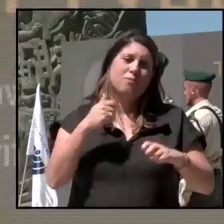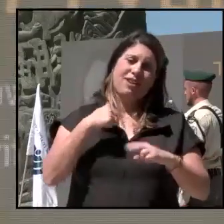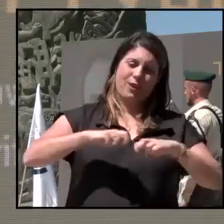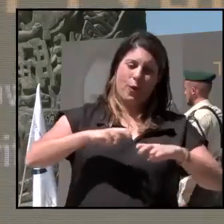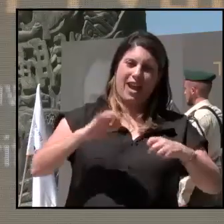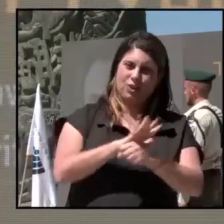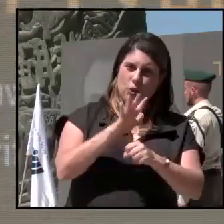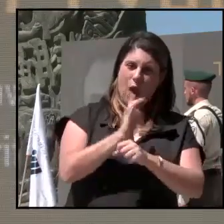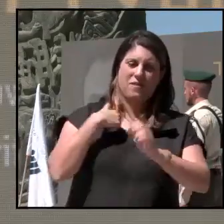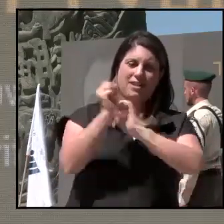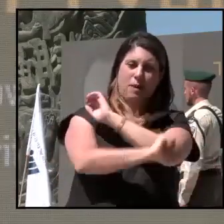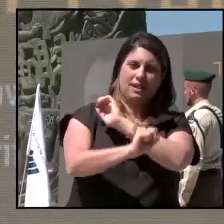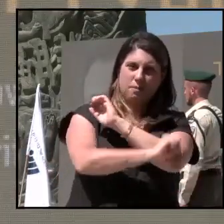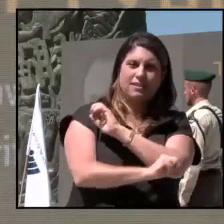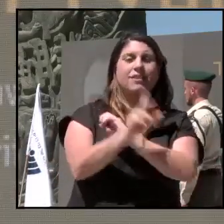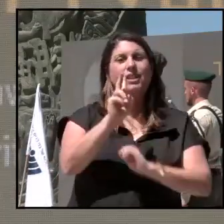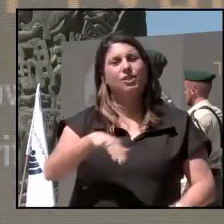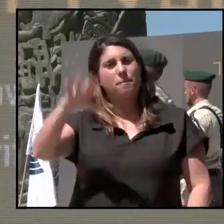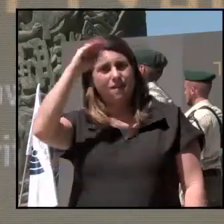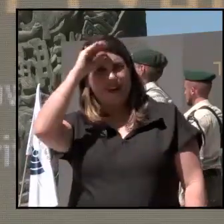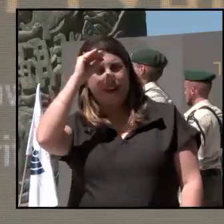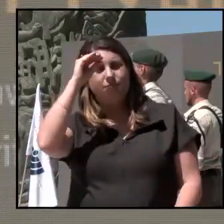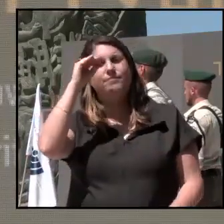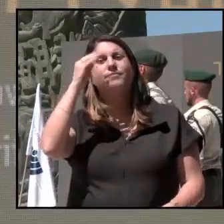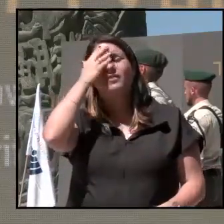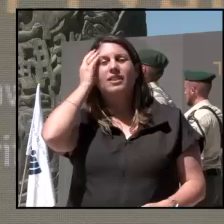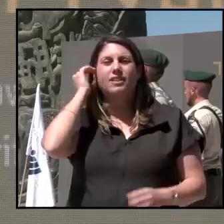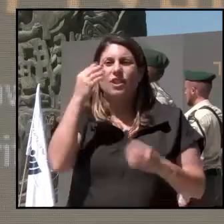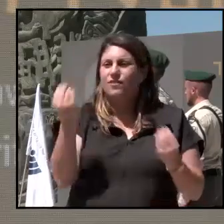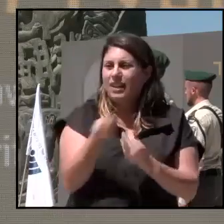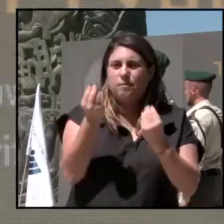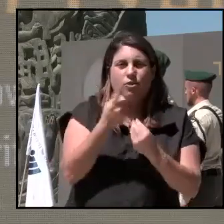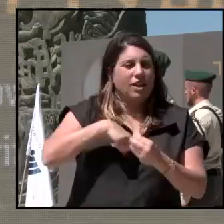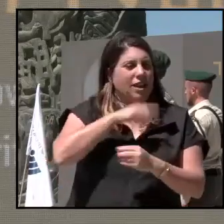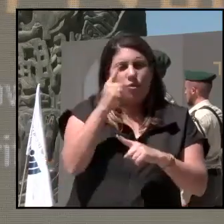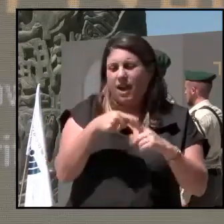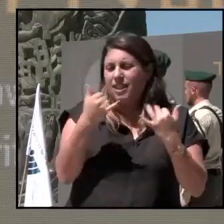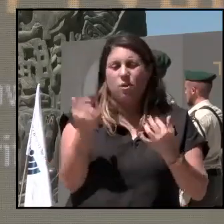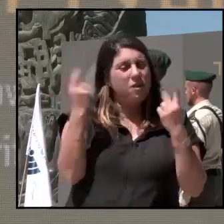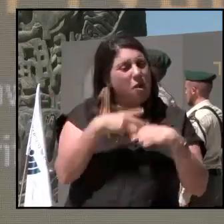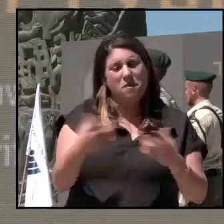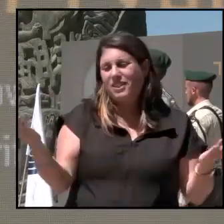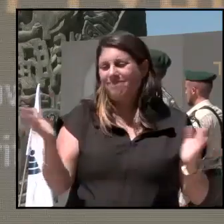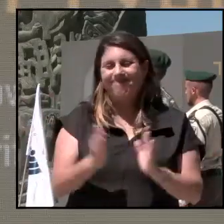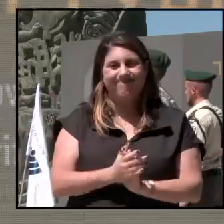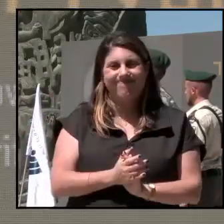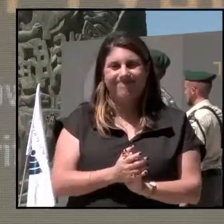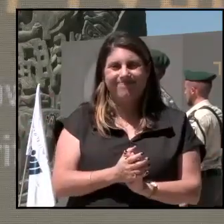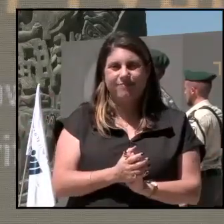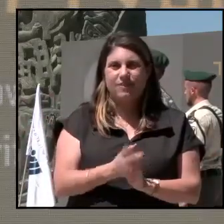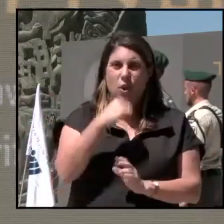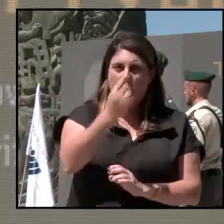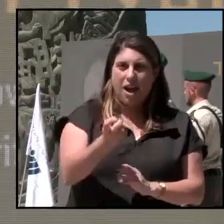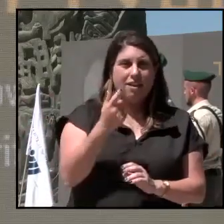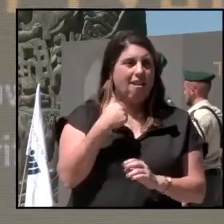שואה ואקדמית, יש גם דברים שבאים מבפנים שעד היום אנחנו לא מבינים עד הסוף. לומר, אני